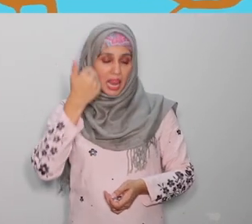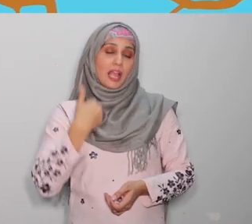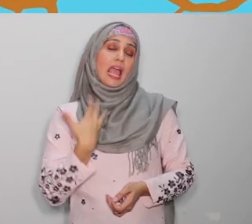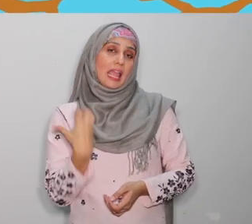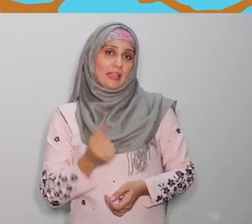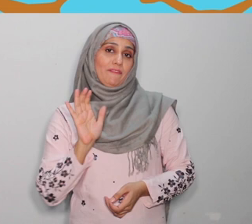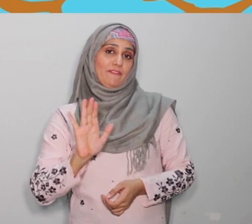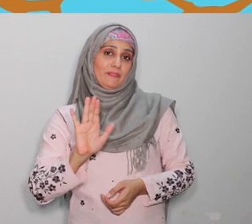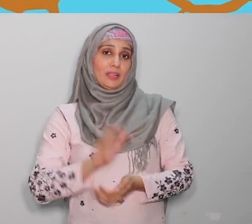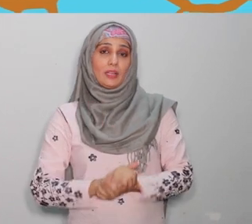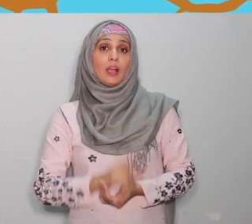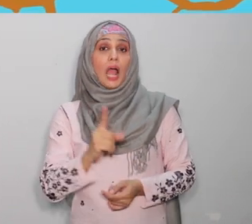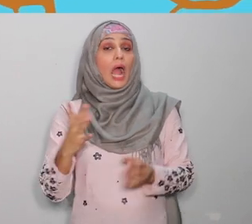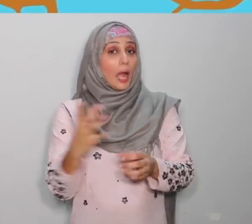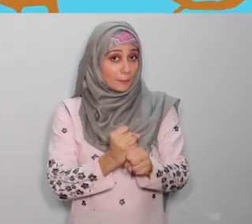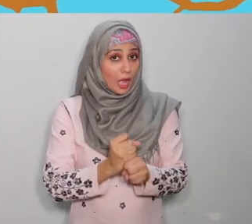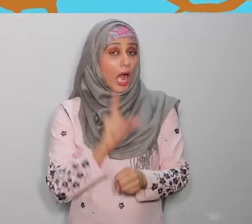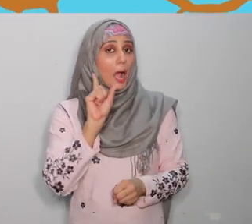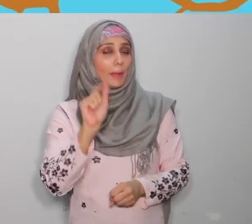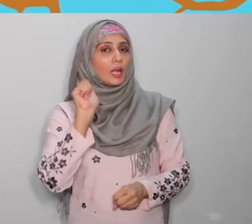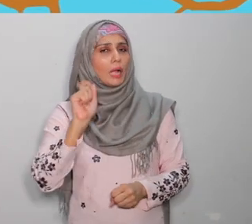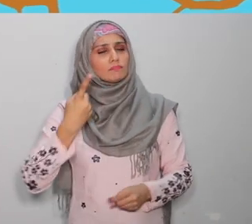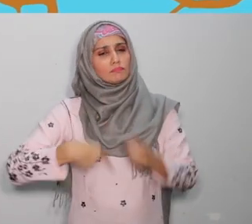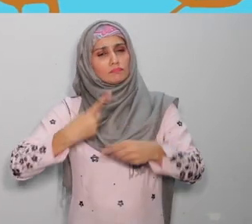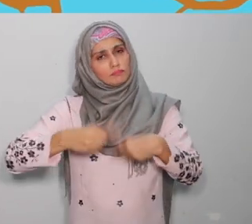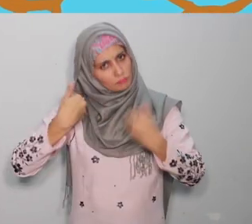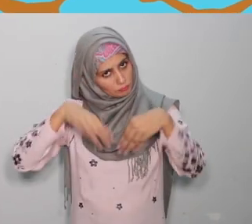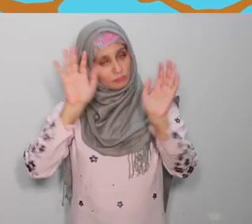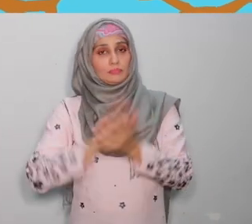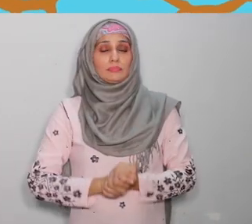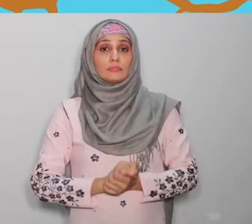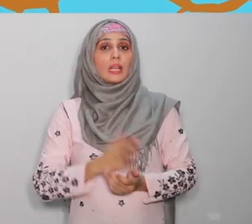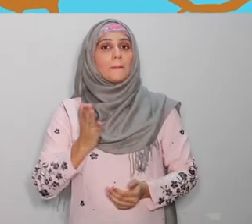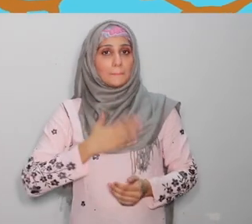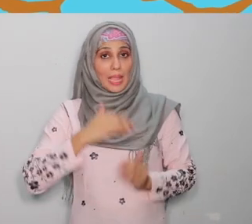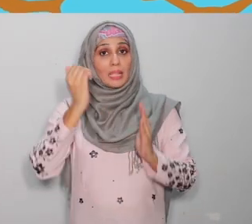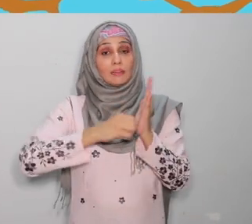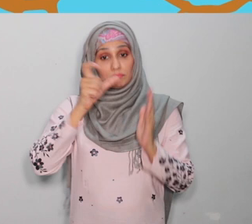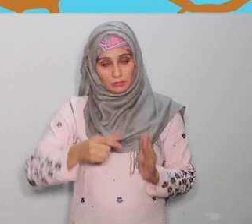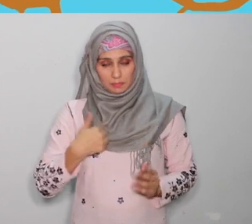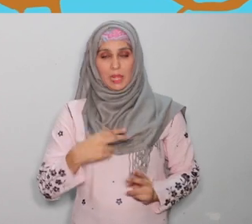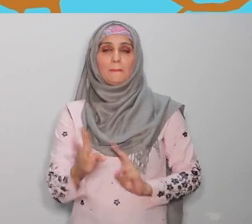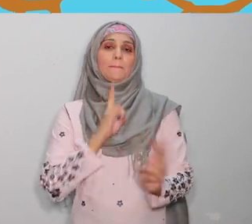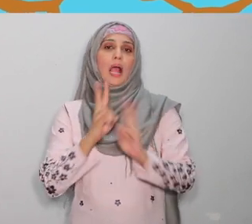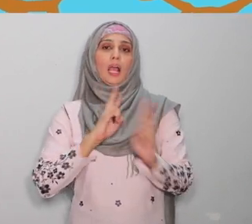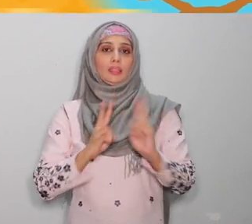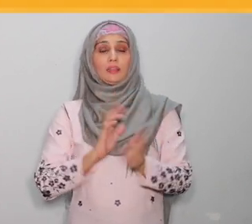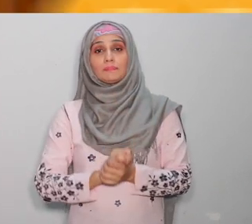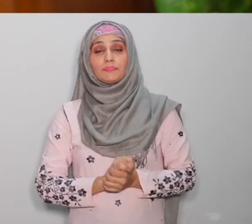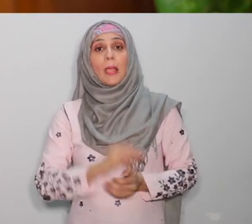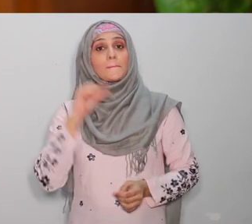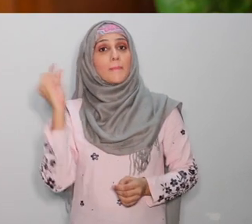इसका एक ही हल है आप सब अपना काम जारी रखें लकड़हारे से मैं बात करूंगी